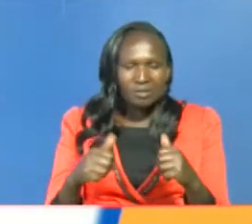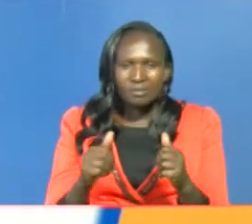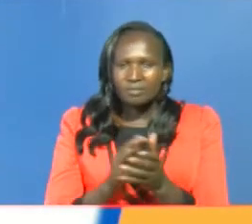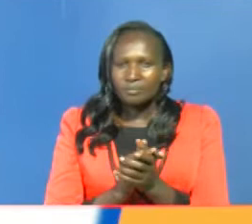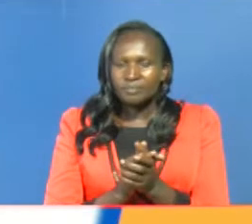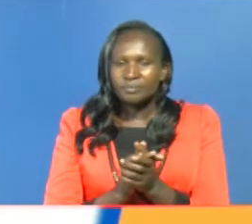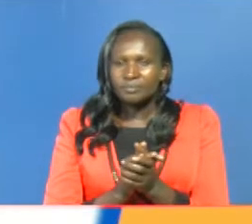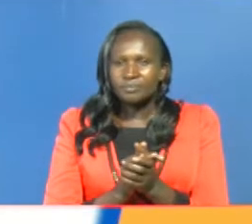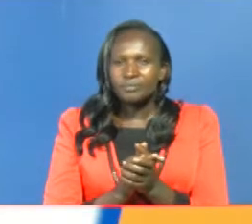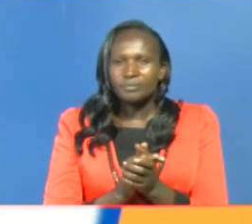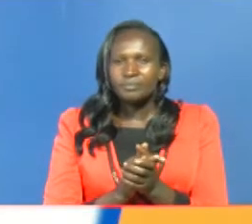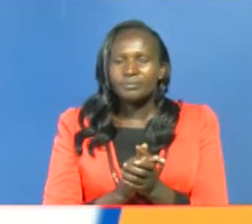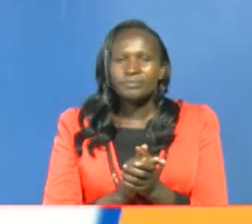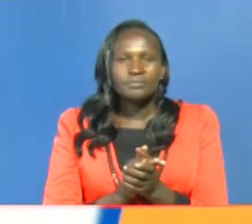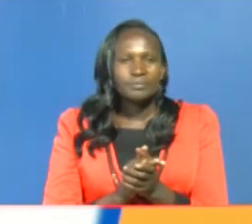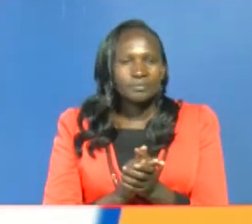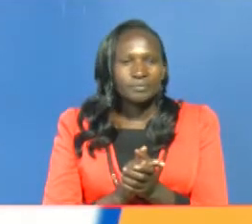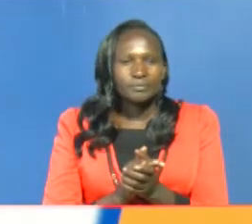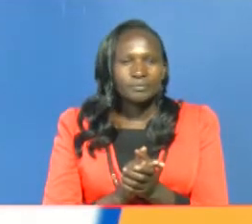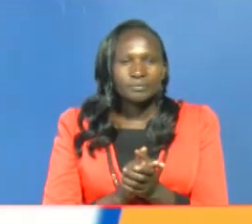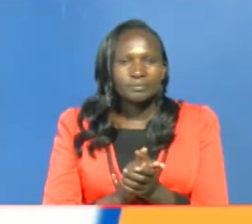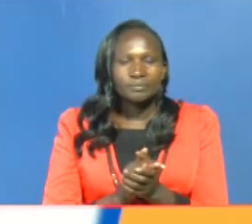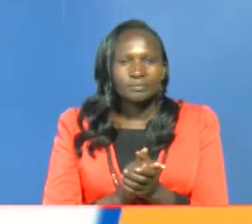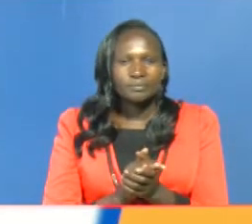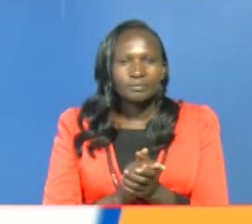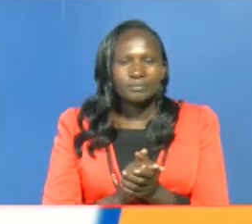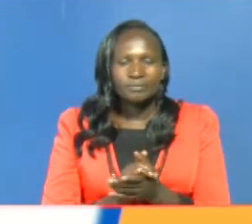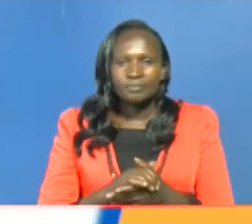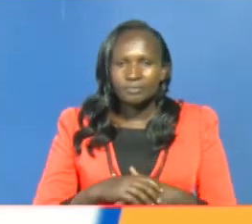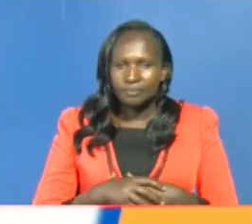Nikiripotia MBCI Wikendi, miye ni Ruchegi.